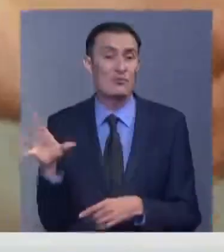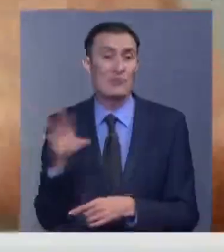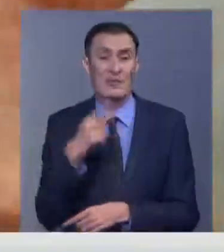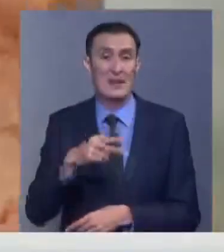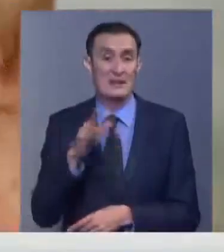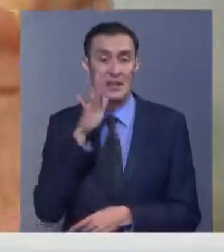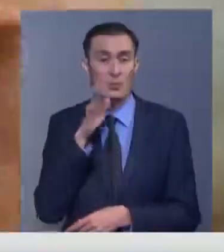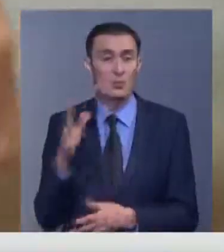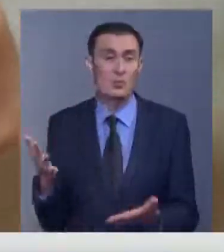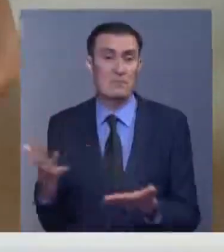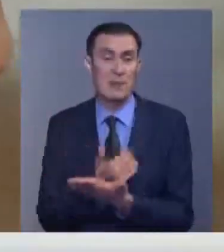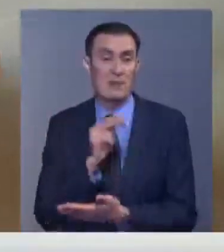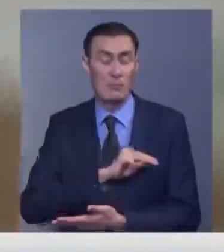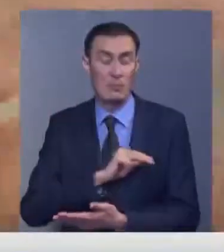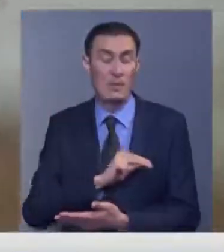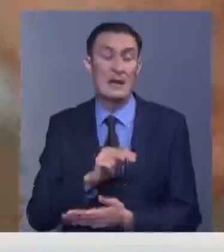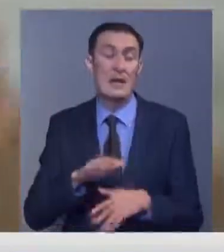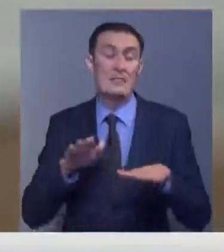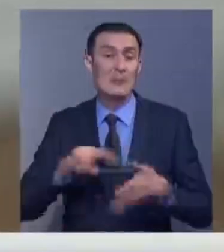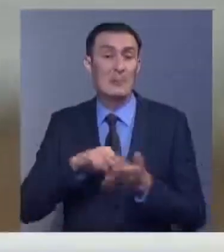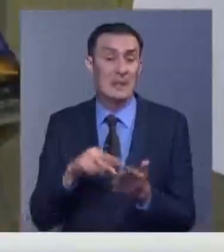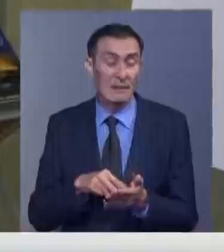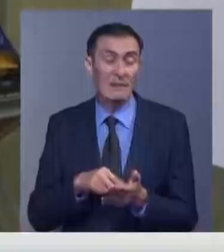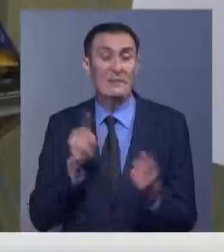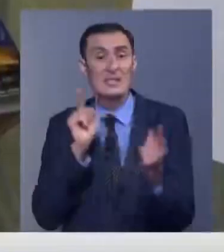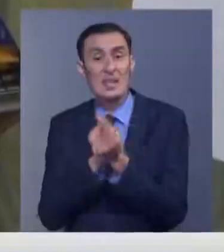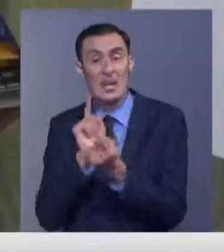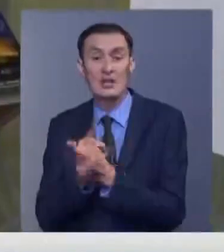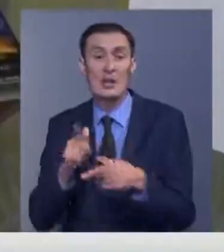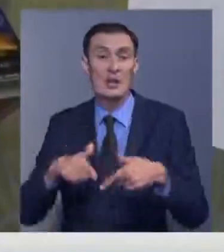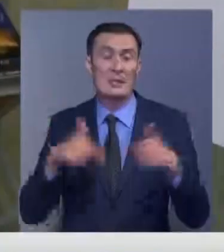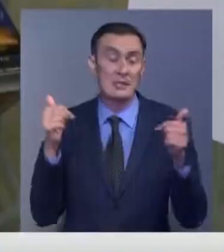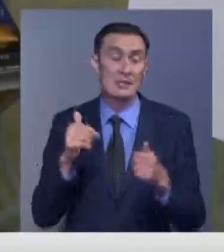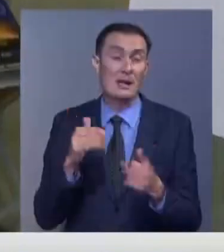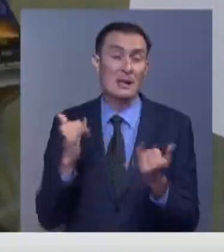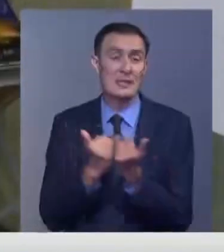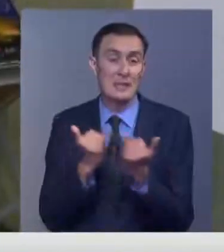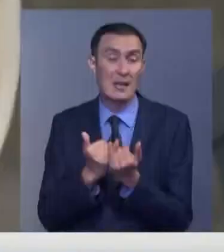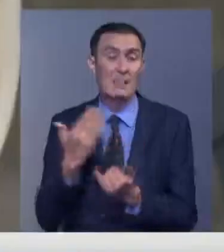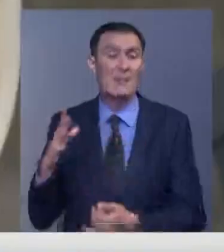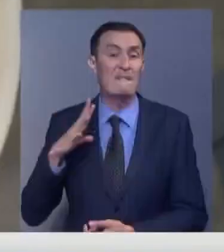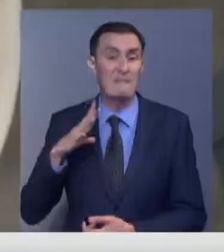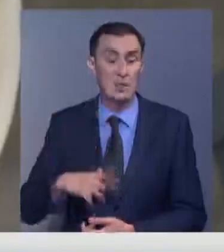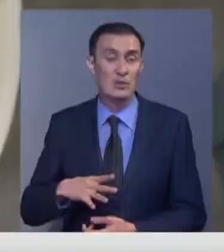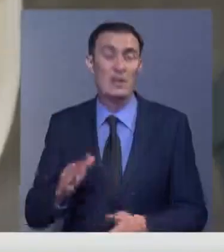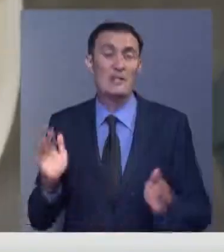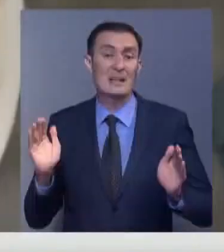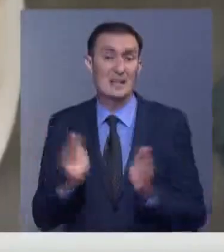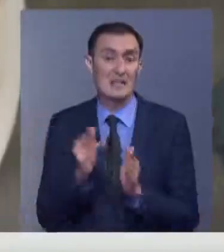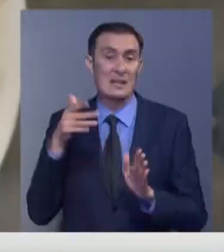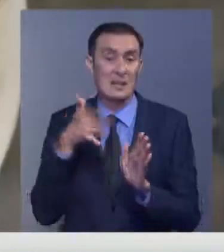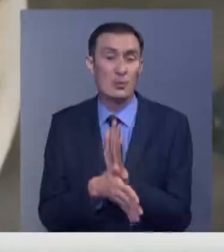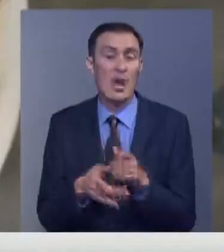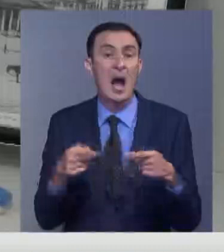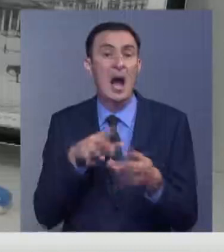лет успеха. Вместо проведения запланированных ивентов и встреч гостей из-за рубежа, Лариса Макуян была вынуждена сократить затраты на